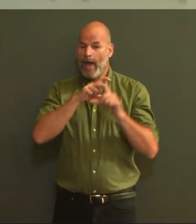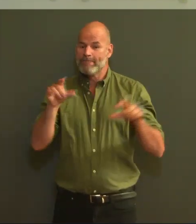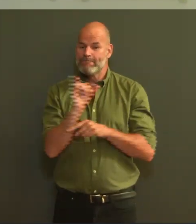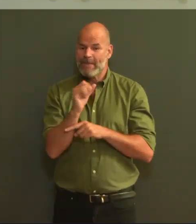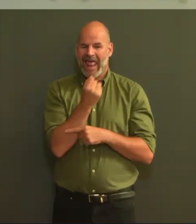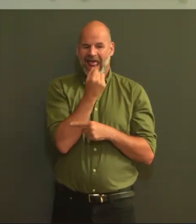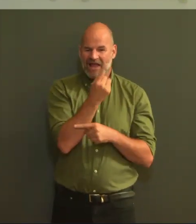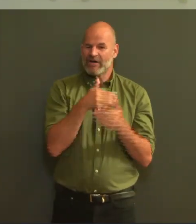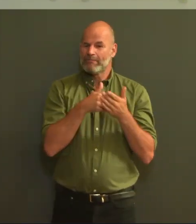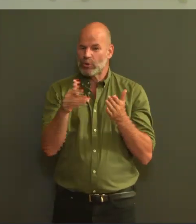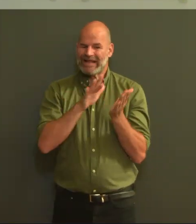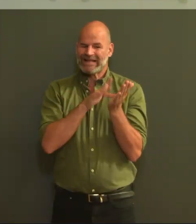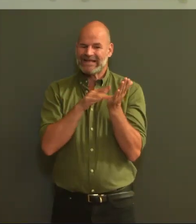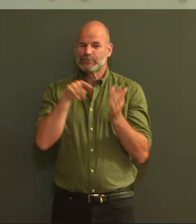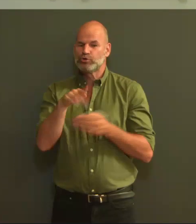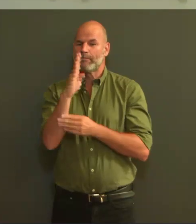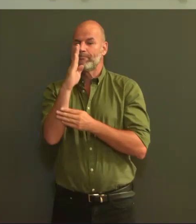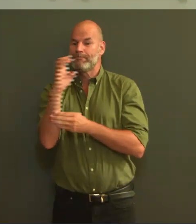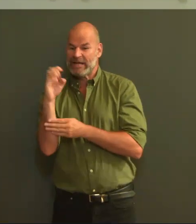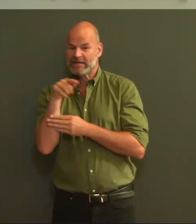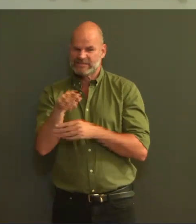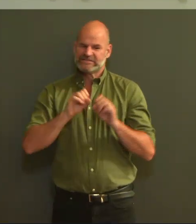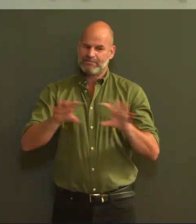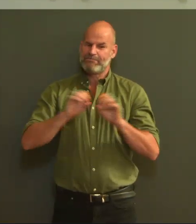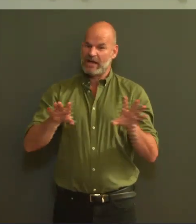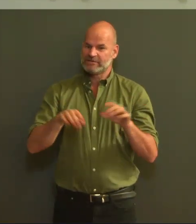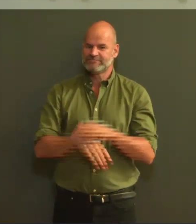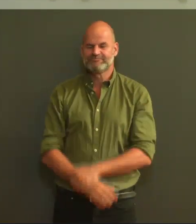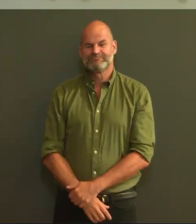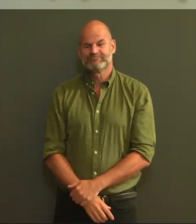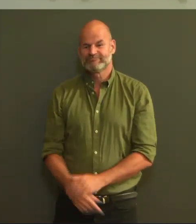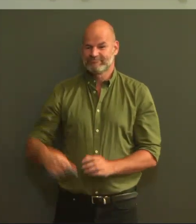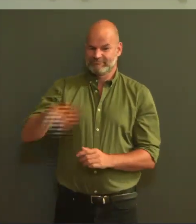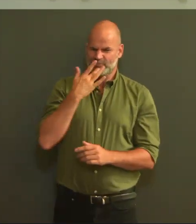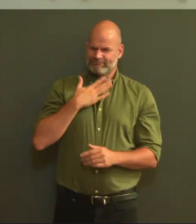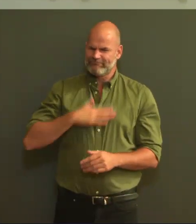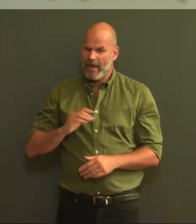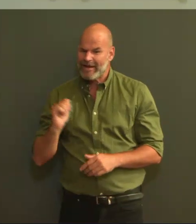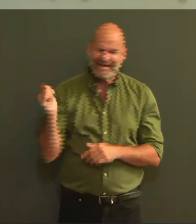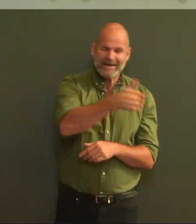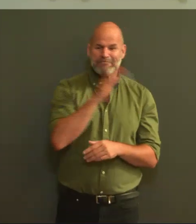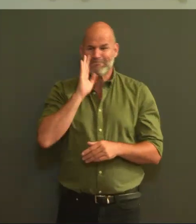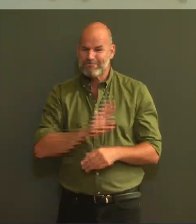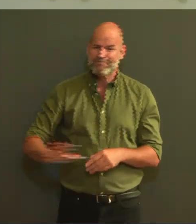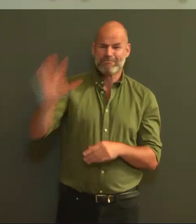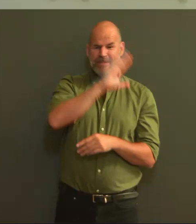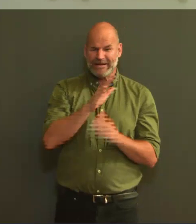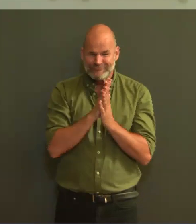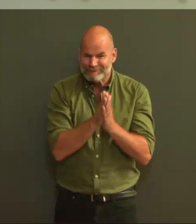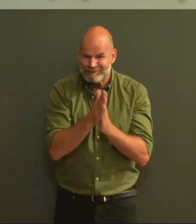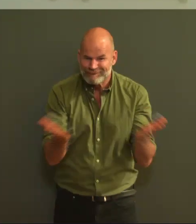11miljoenredenen.be. Hiermee willen we alle Belgen aanmoedigen om deze 6 gouden regels te blijven volhouden.